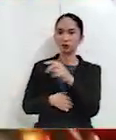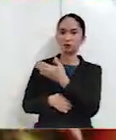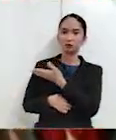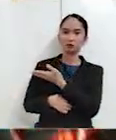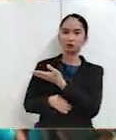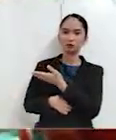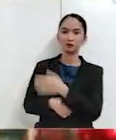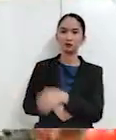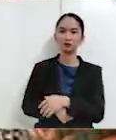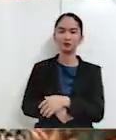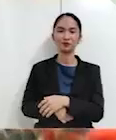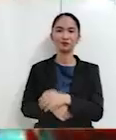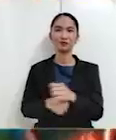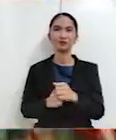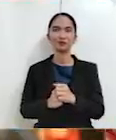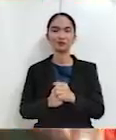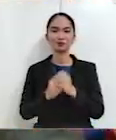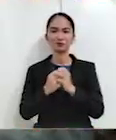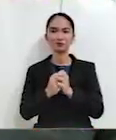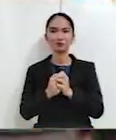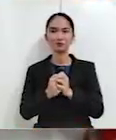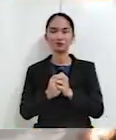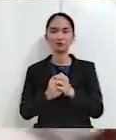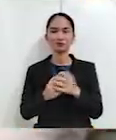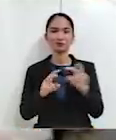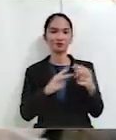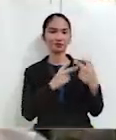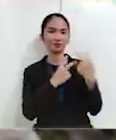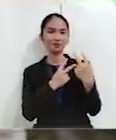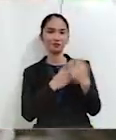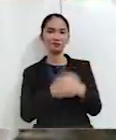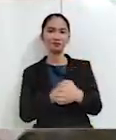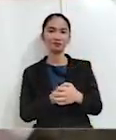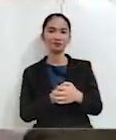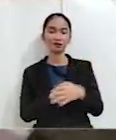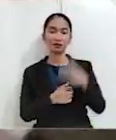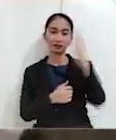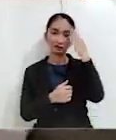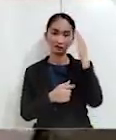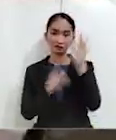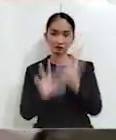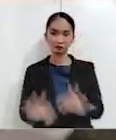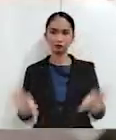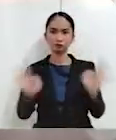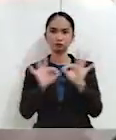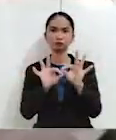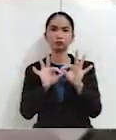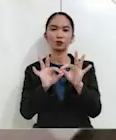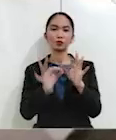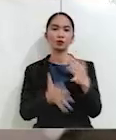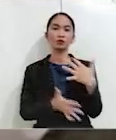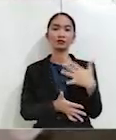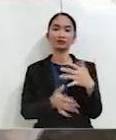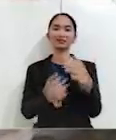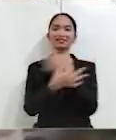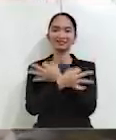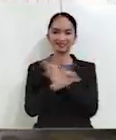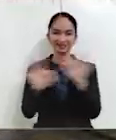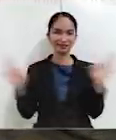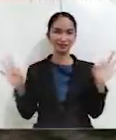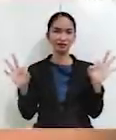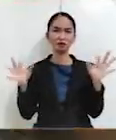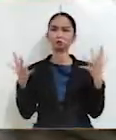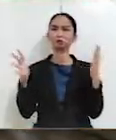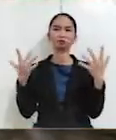na background pa. At syempre, alam nyo, ang pinaka-importante sa lahat, uy, libre to, as in walang